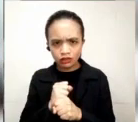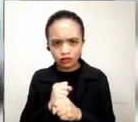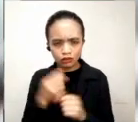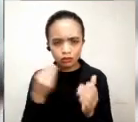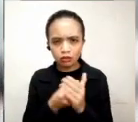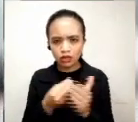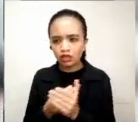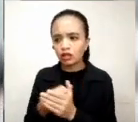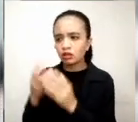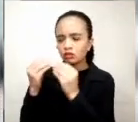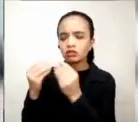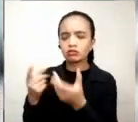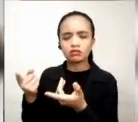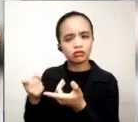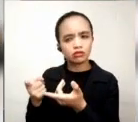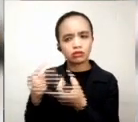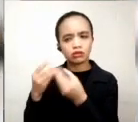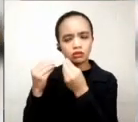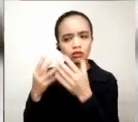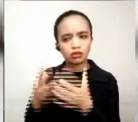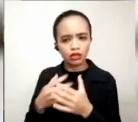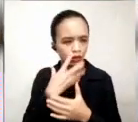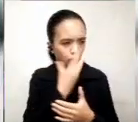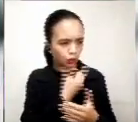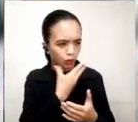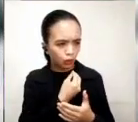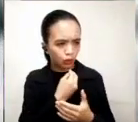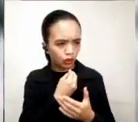Honor. At sino yung POD chief ninyo?